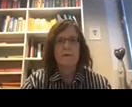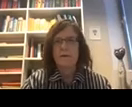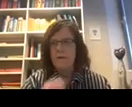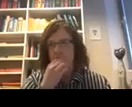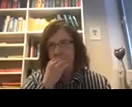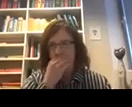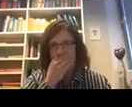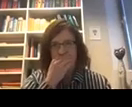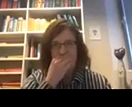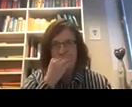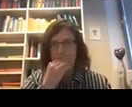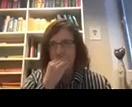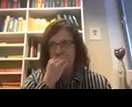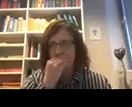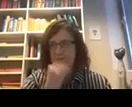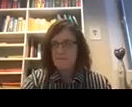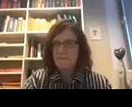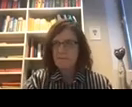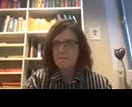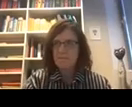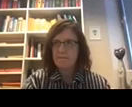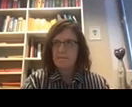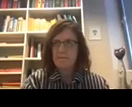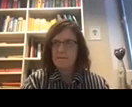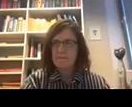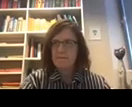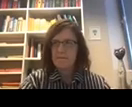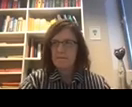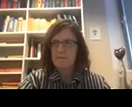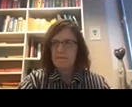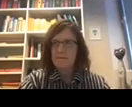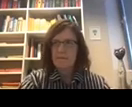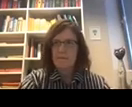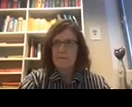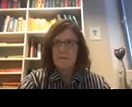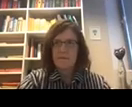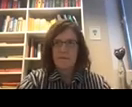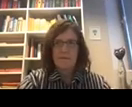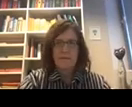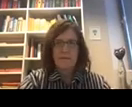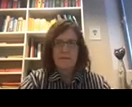itselleni kauheasti muistiinpanoja tässä, että tosiaan, että ensimmäiset tulokset olisi odotettavasti silloin